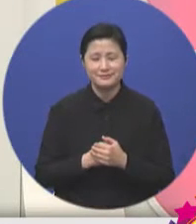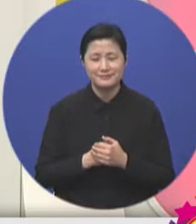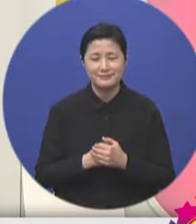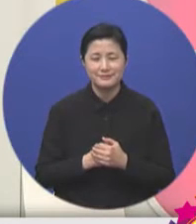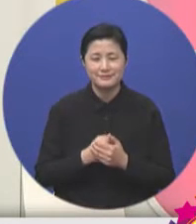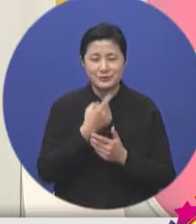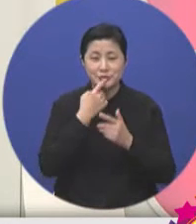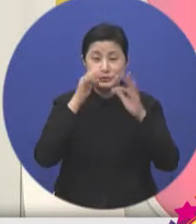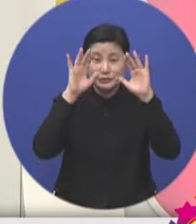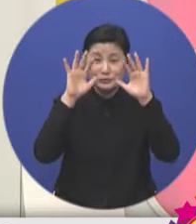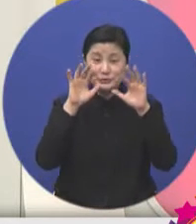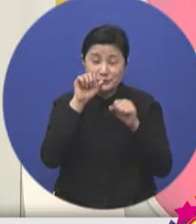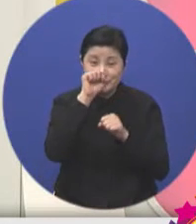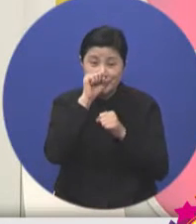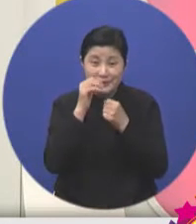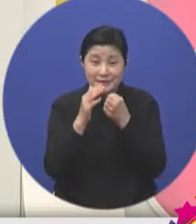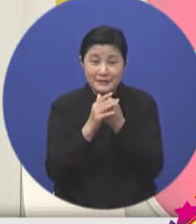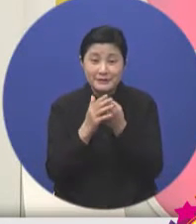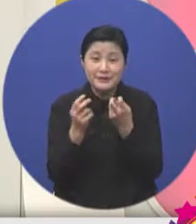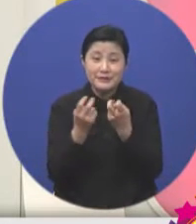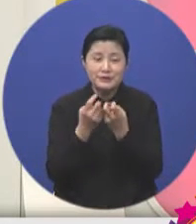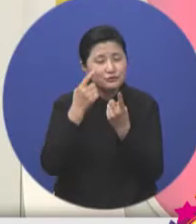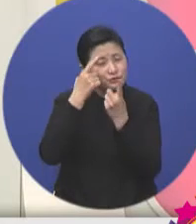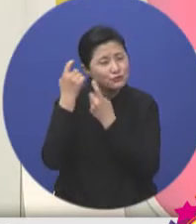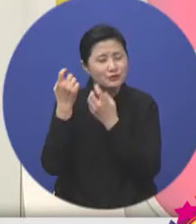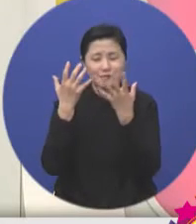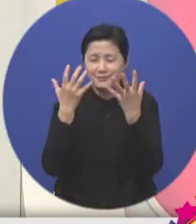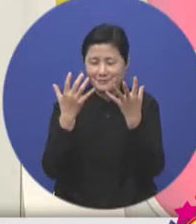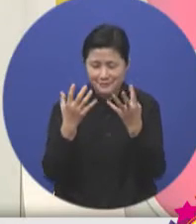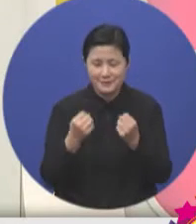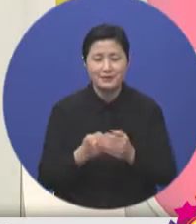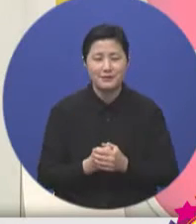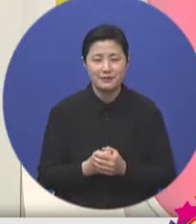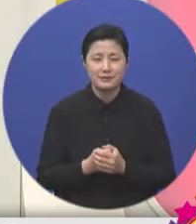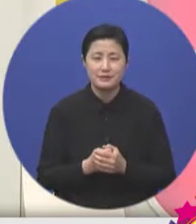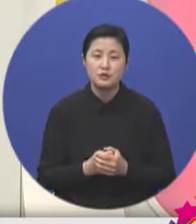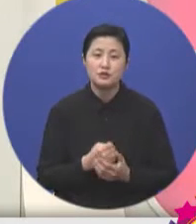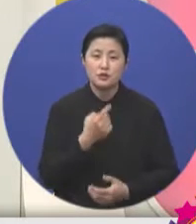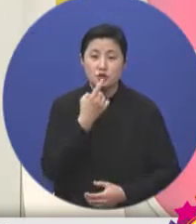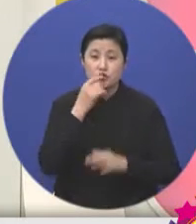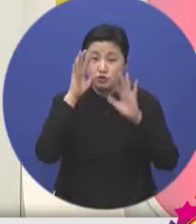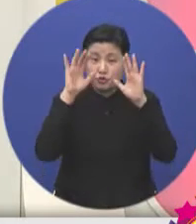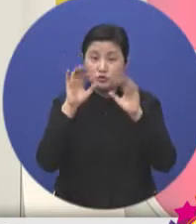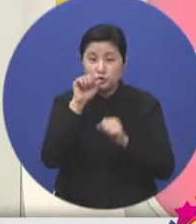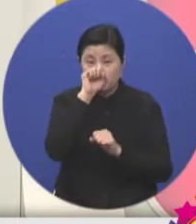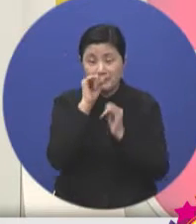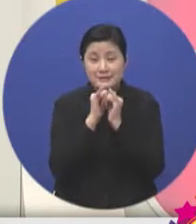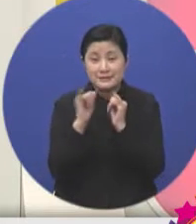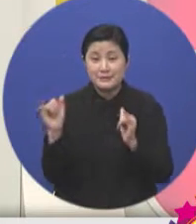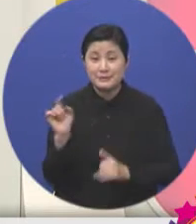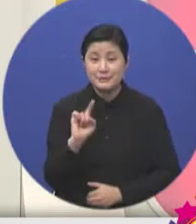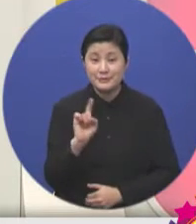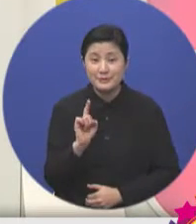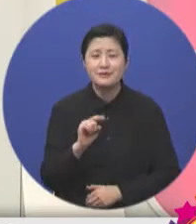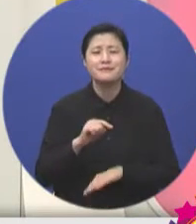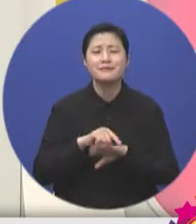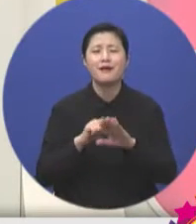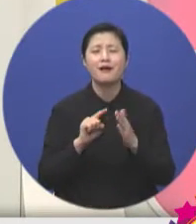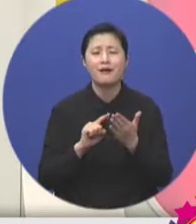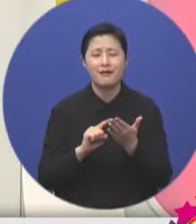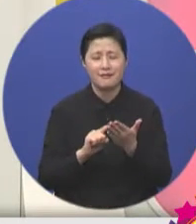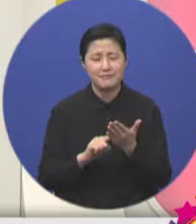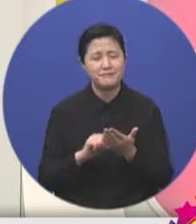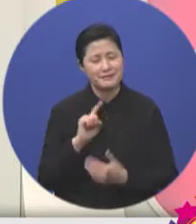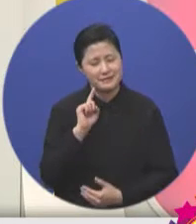눈을 좋아해가지고 참 눈에 추억이 참 많았어. 야, 이 눈을 근데, 좋아하신 분들은 이렇게 마음이